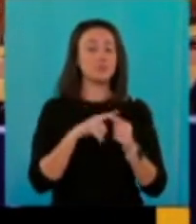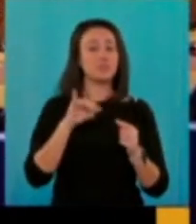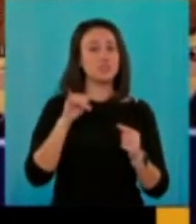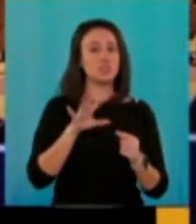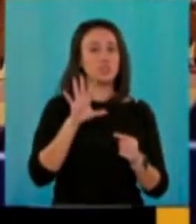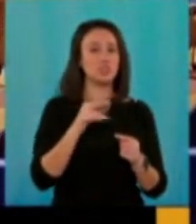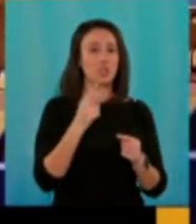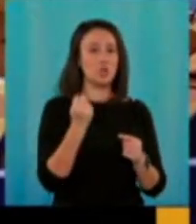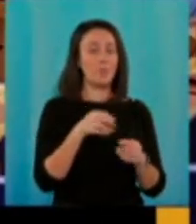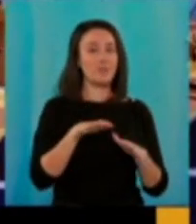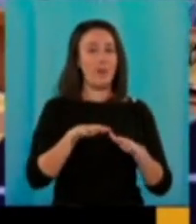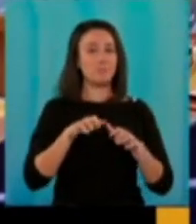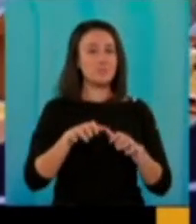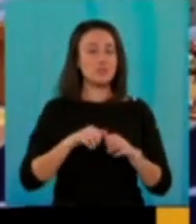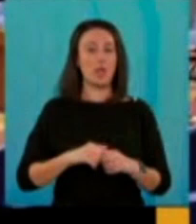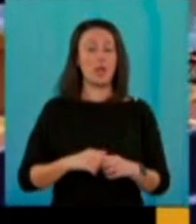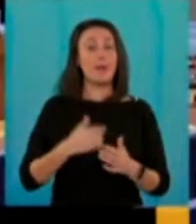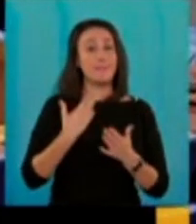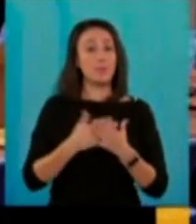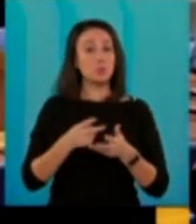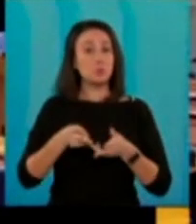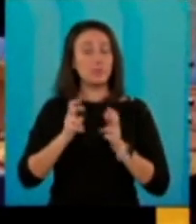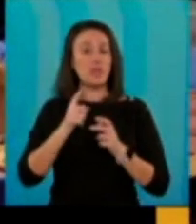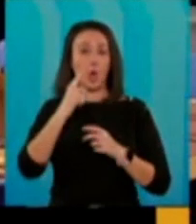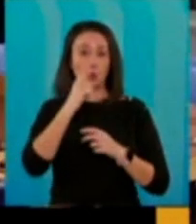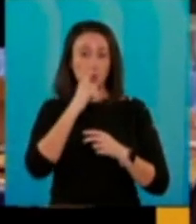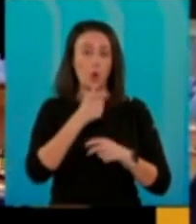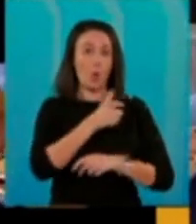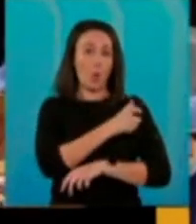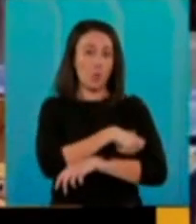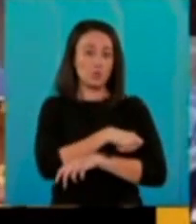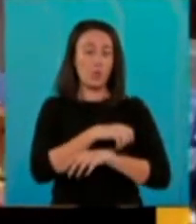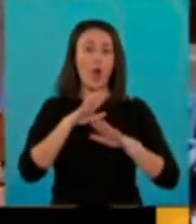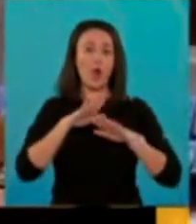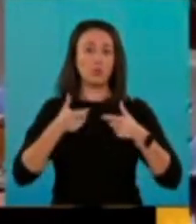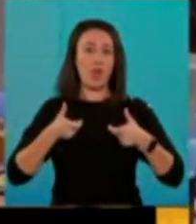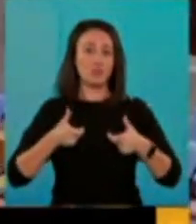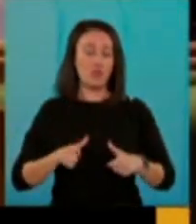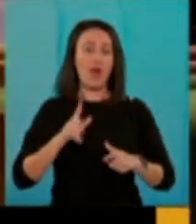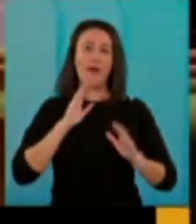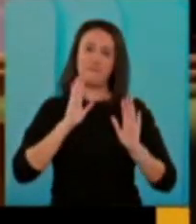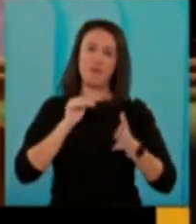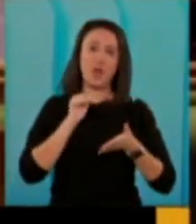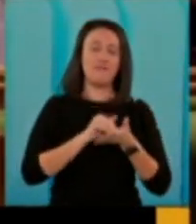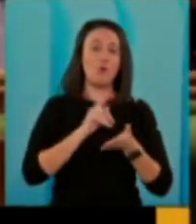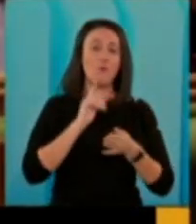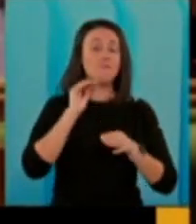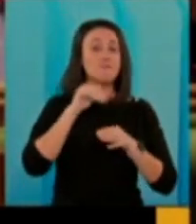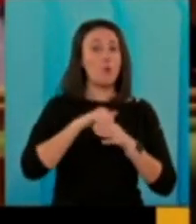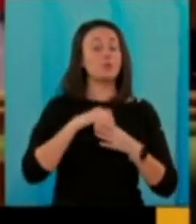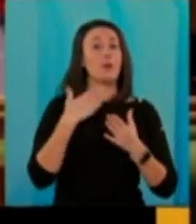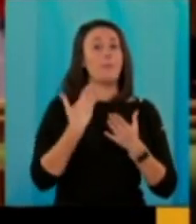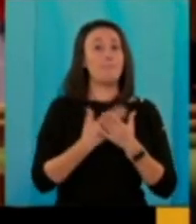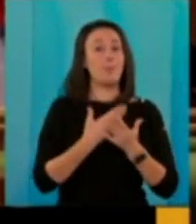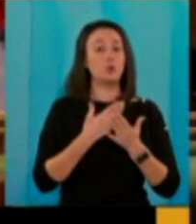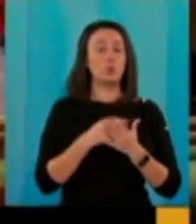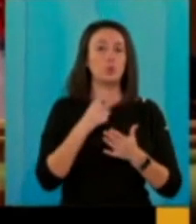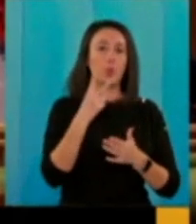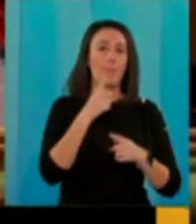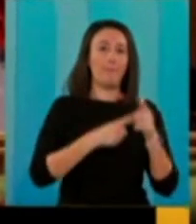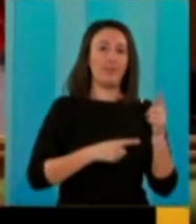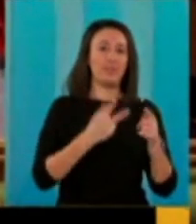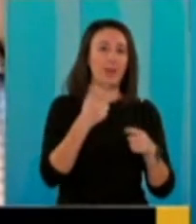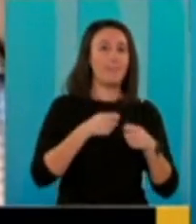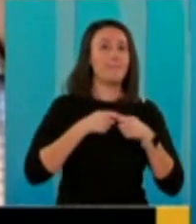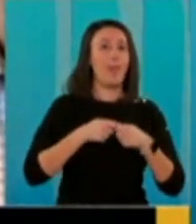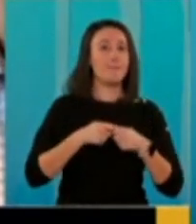și 58 de abțineri. Pentru suspendarea Rusiei din Consiliu, Adunarea Generală avea nevoie de un vot favorabil din partea a două treimi